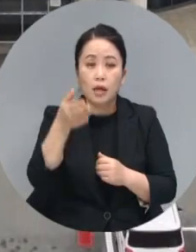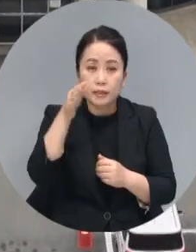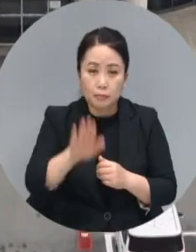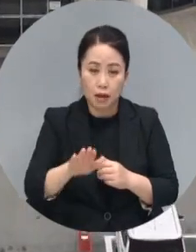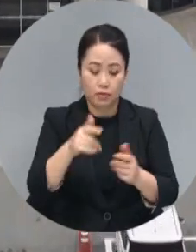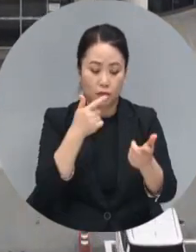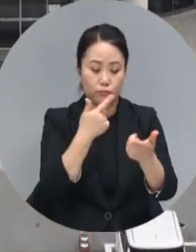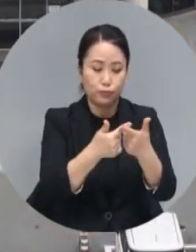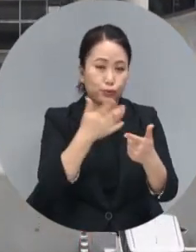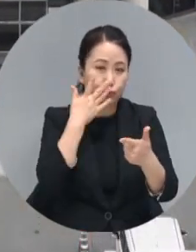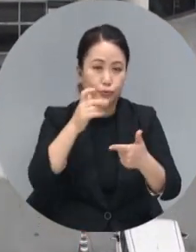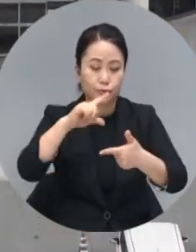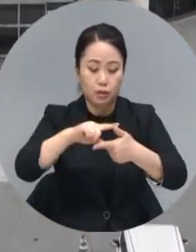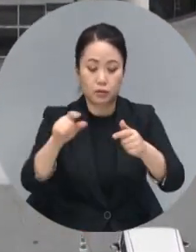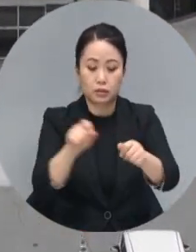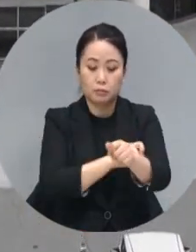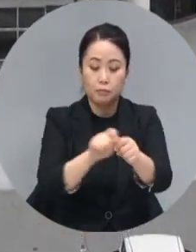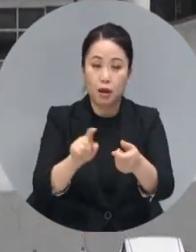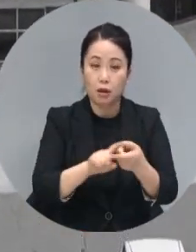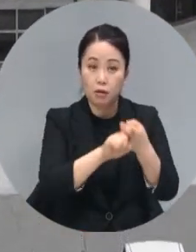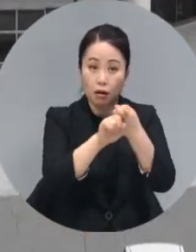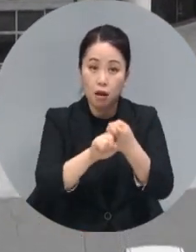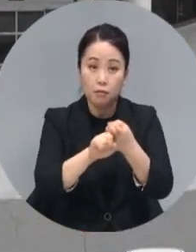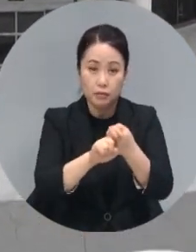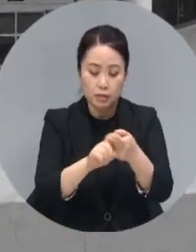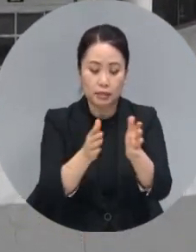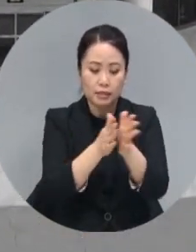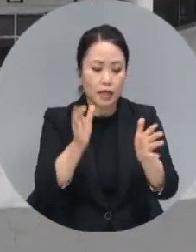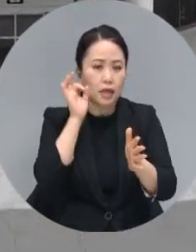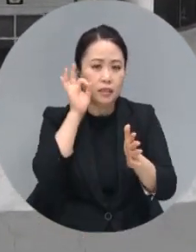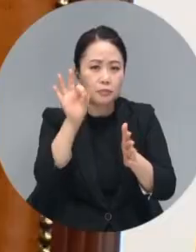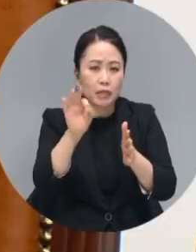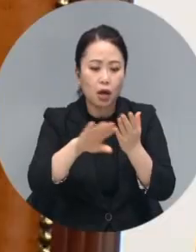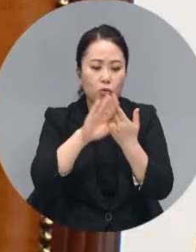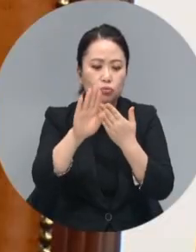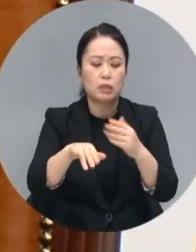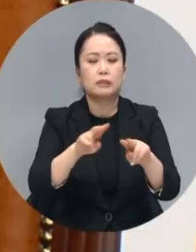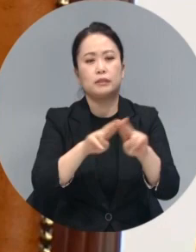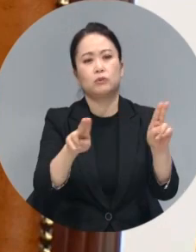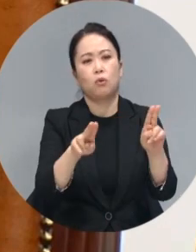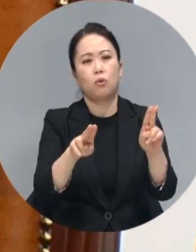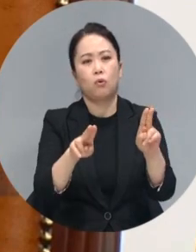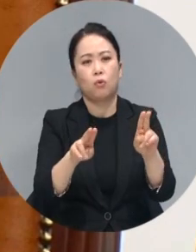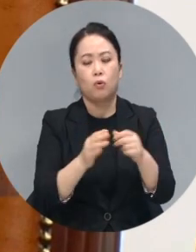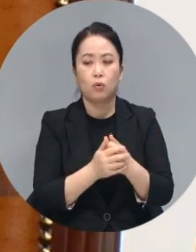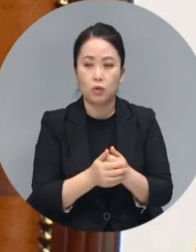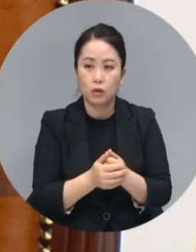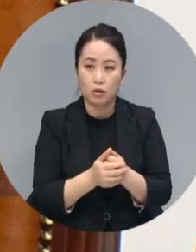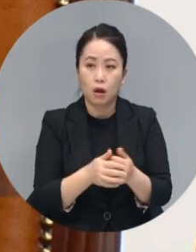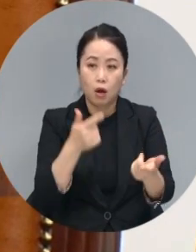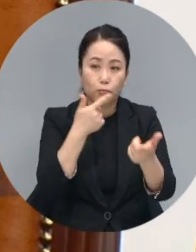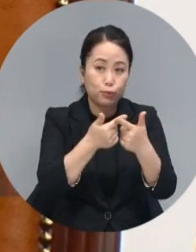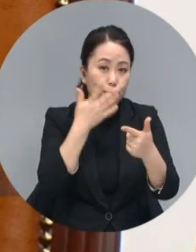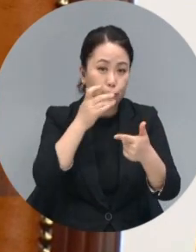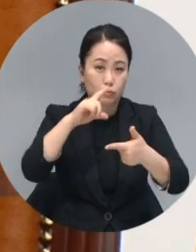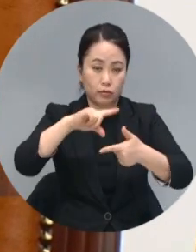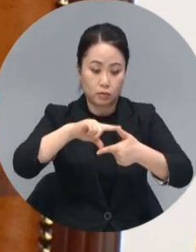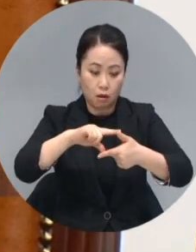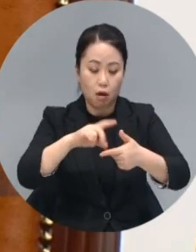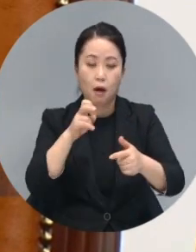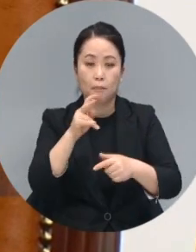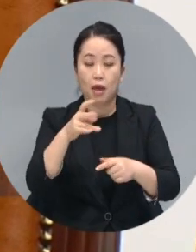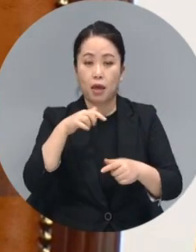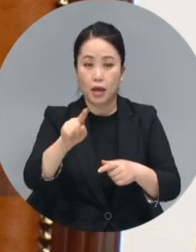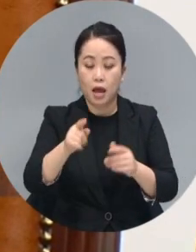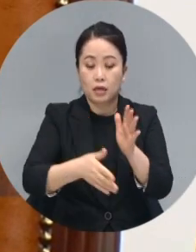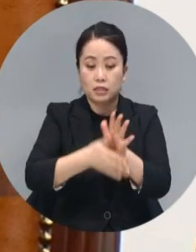하지만 부울경 특별연합은 출범 10달도 안 돼 폐기됐습니다. 부울경 메가시티가 결국 동력